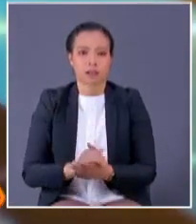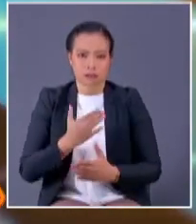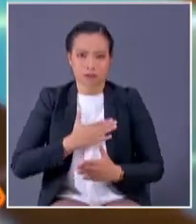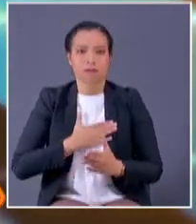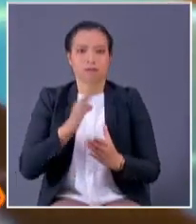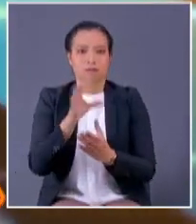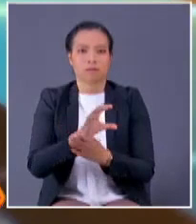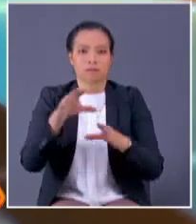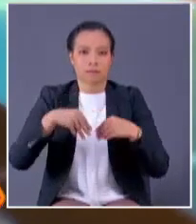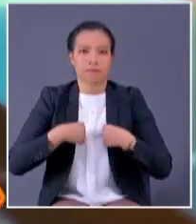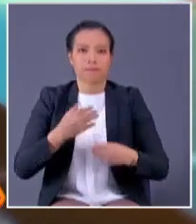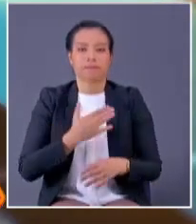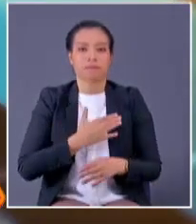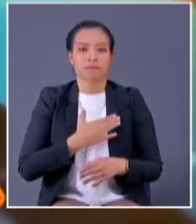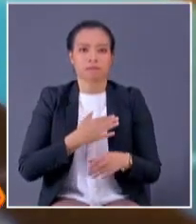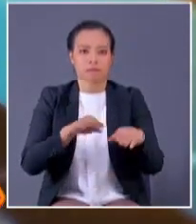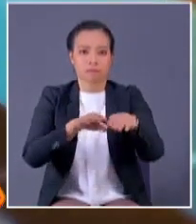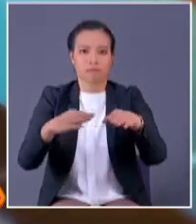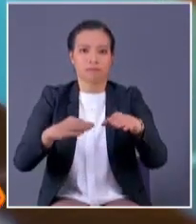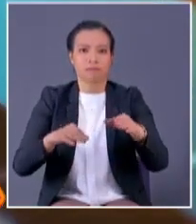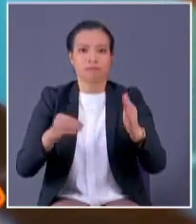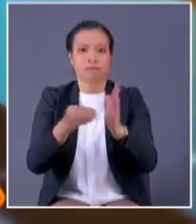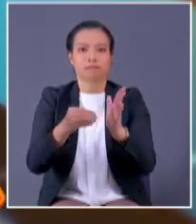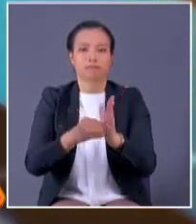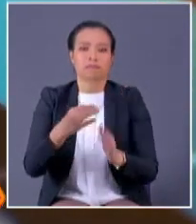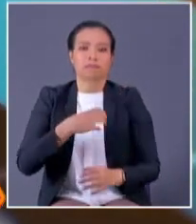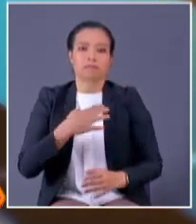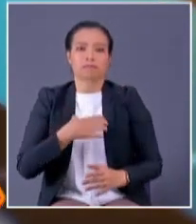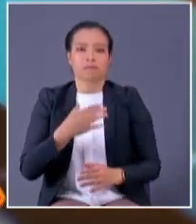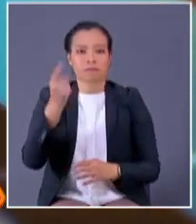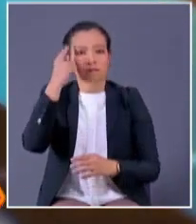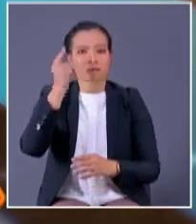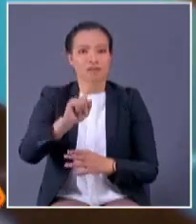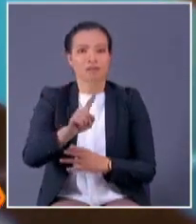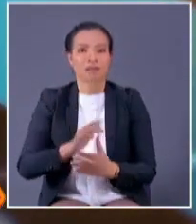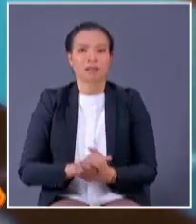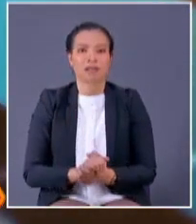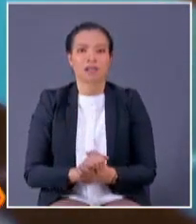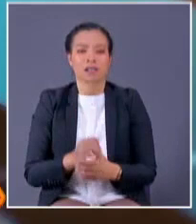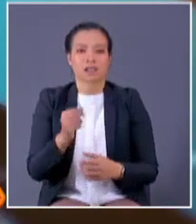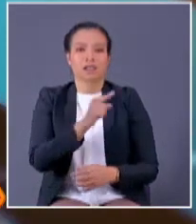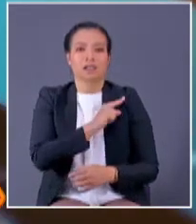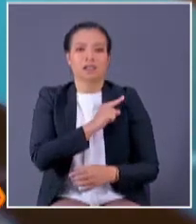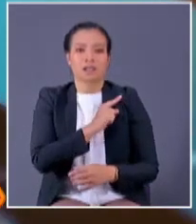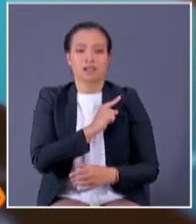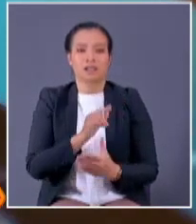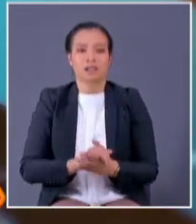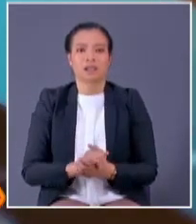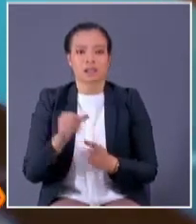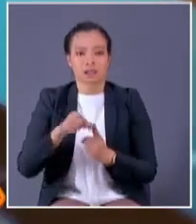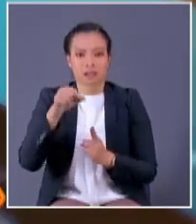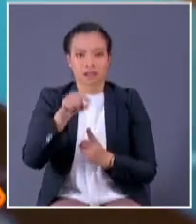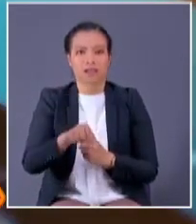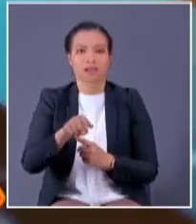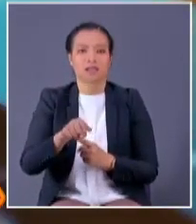ครับผมจริงๆแล้วเนี่ยรถบรรทุกไม่อยากเข้ากรุงเทพหรอก ครับ ท่านทราบไหมครับว่าพนักงานขับรถเนี่ยที่มีถูกคำสั่งว่